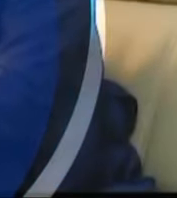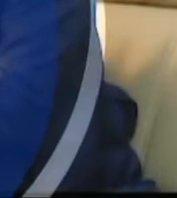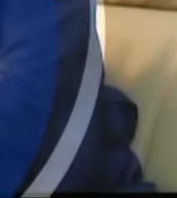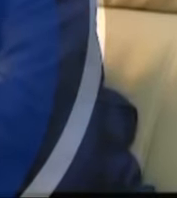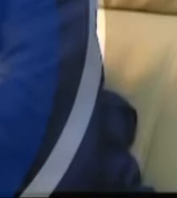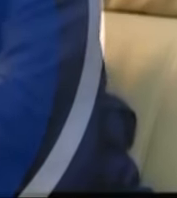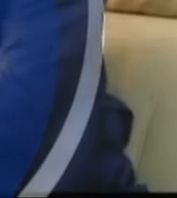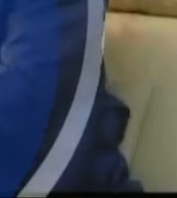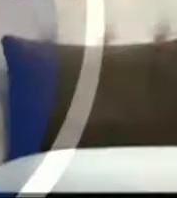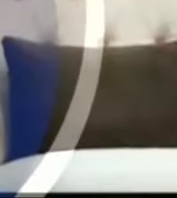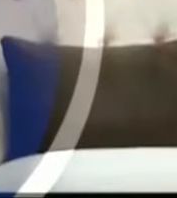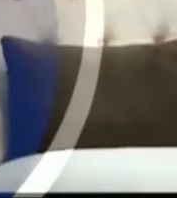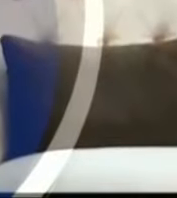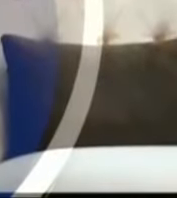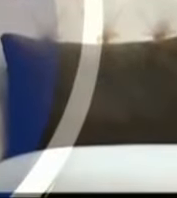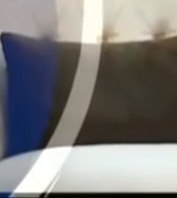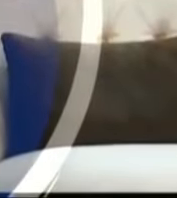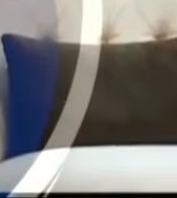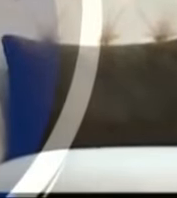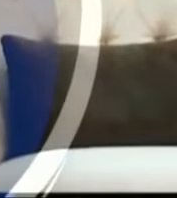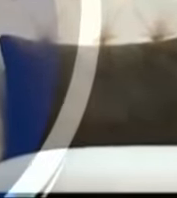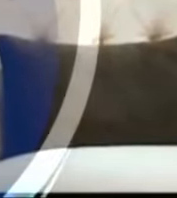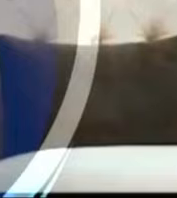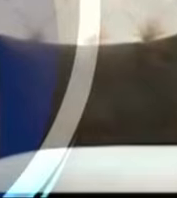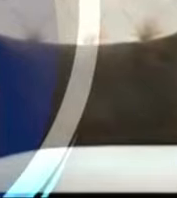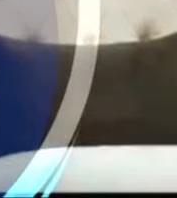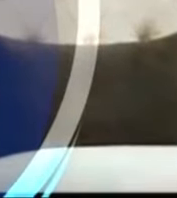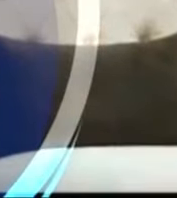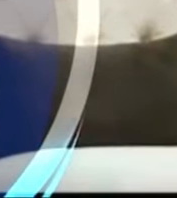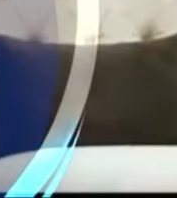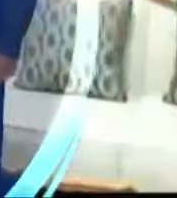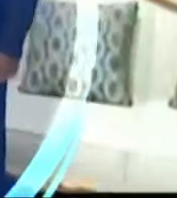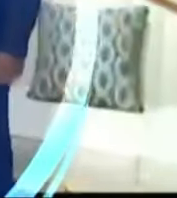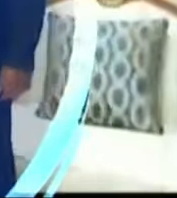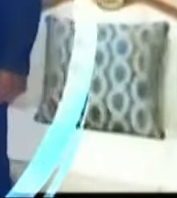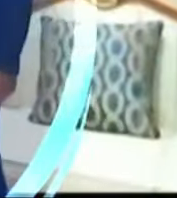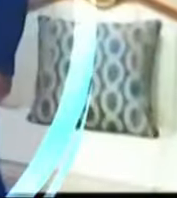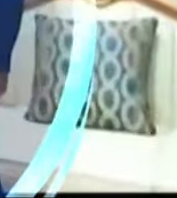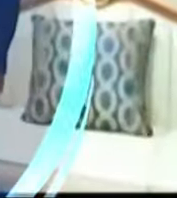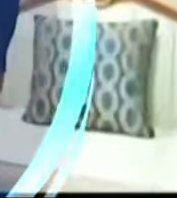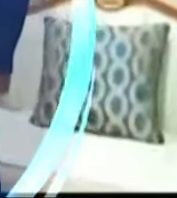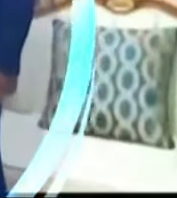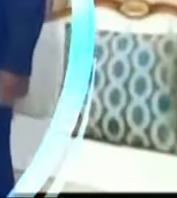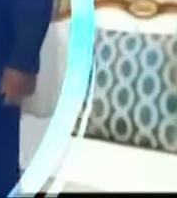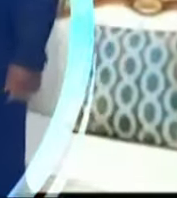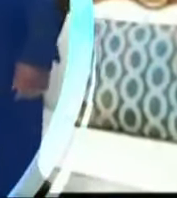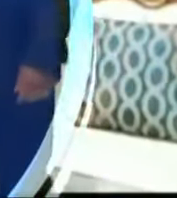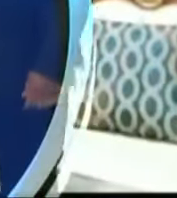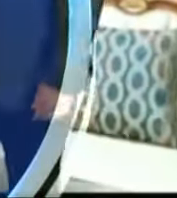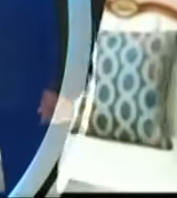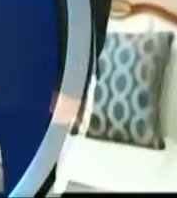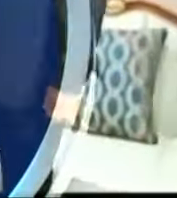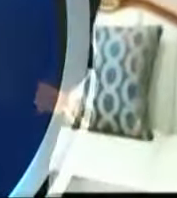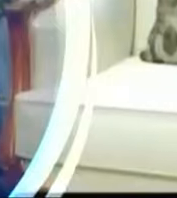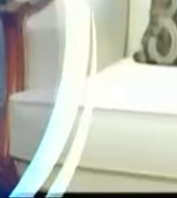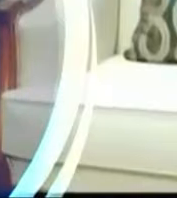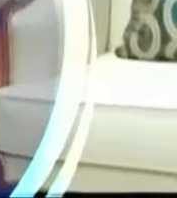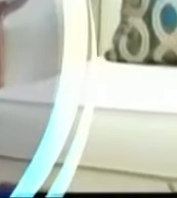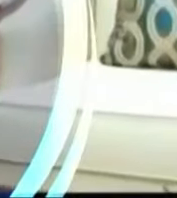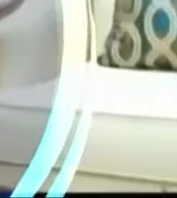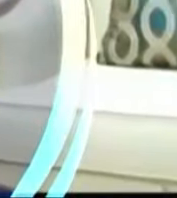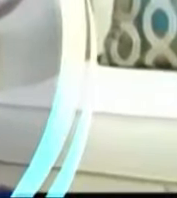éléments qui faciliteront la conclusion d'un accord de gouvernement. Décision prise par le président de la République qui, juste après le dépôt des conclusions du